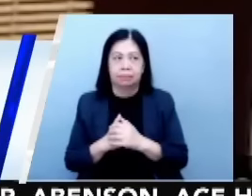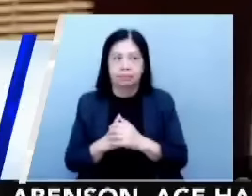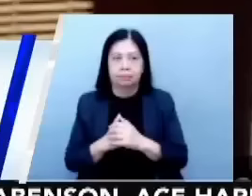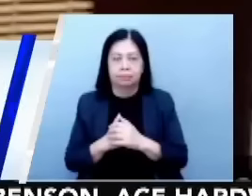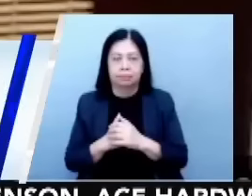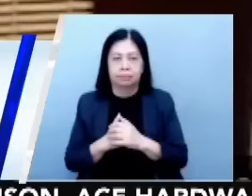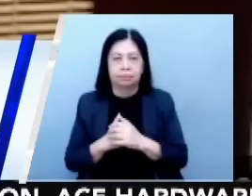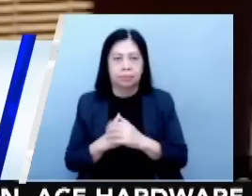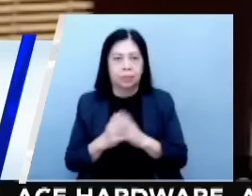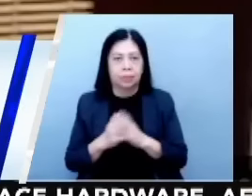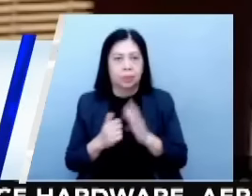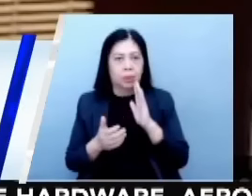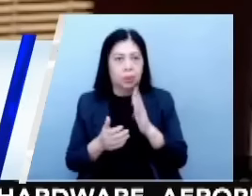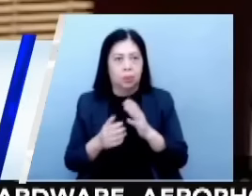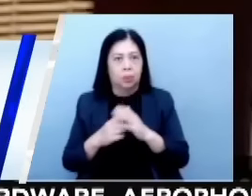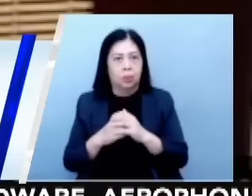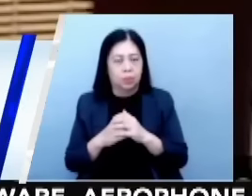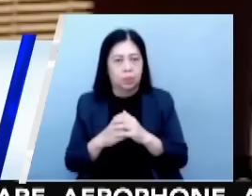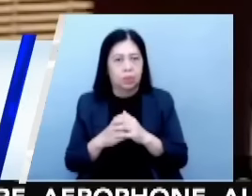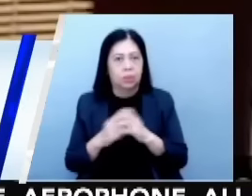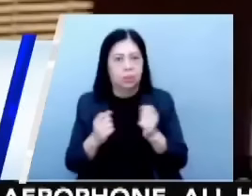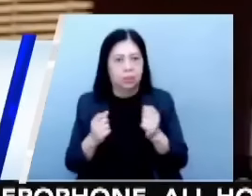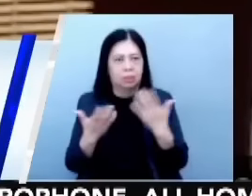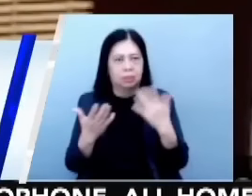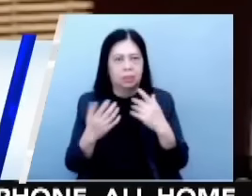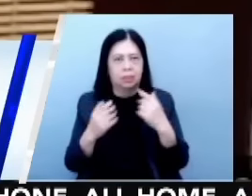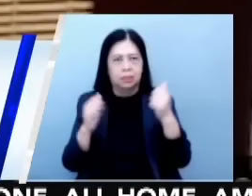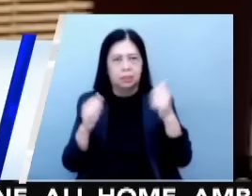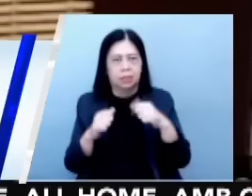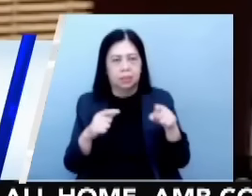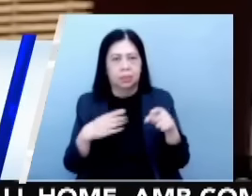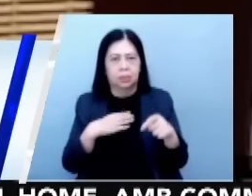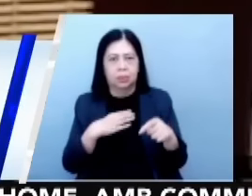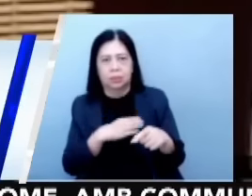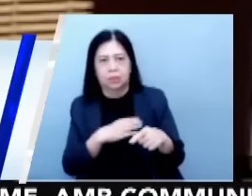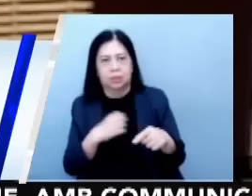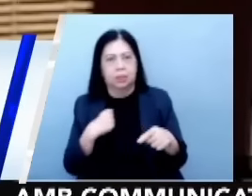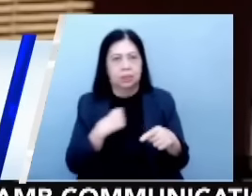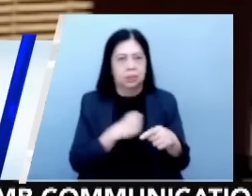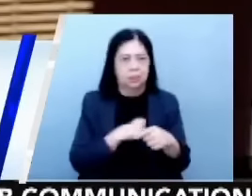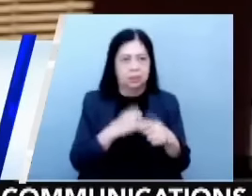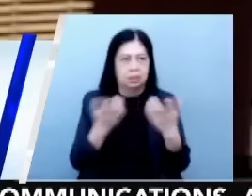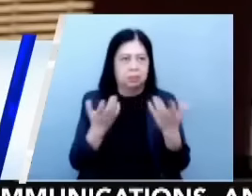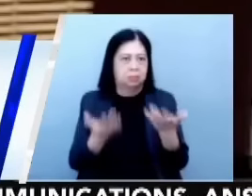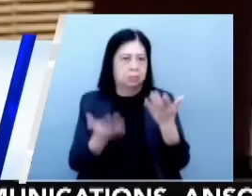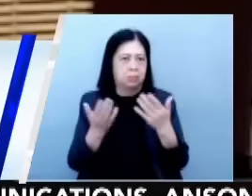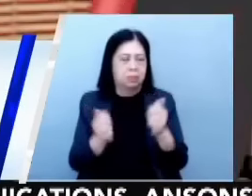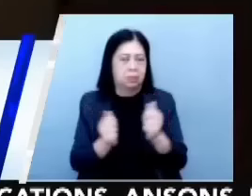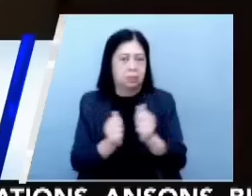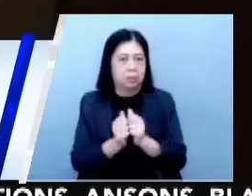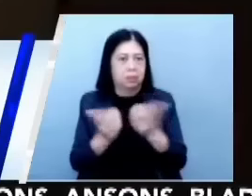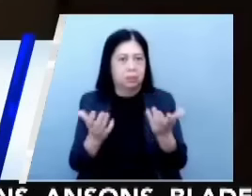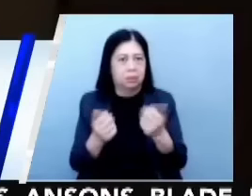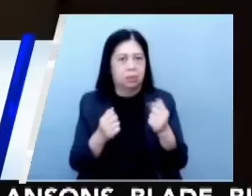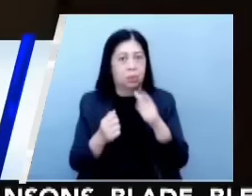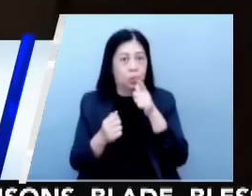magiging compromise agreement ng House and the Senate. Most probably, it could be brokered by the President. Sa kabila ng utos